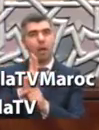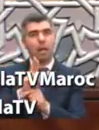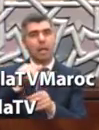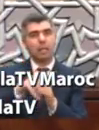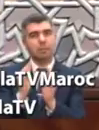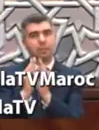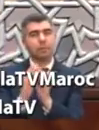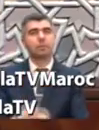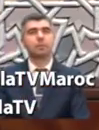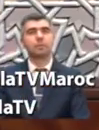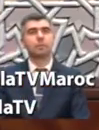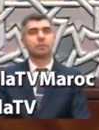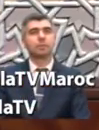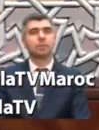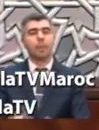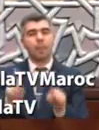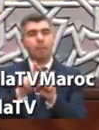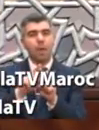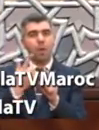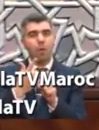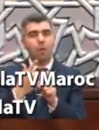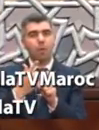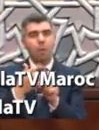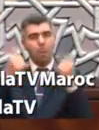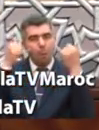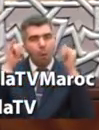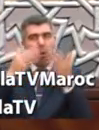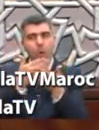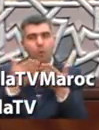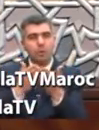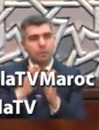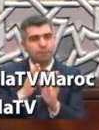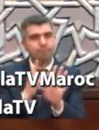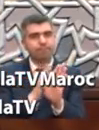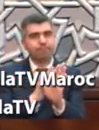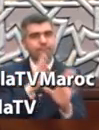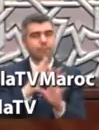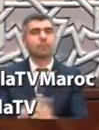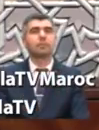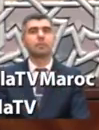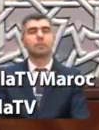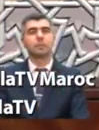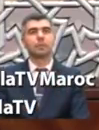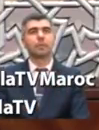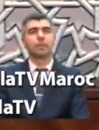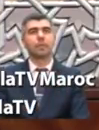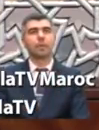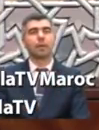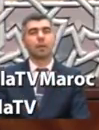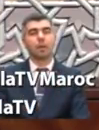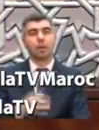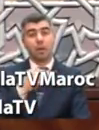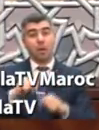والتنميه عن الرأي الجائر بجهتي قنوين ودنون وسوس ماسة. تفضل السيد النائب. شكرا السيد الرئيس. السيد